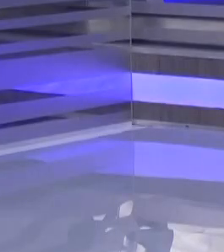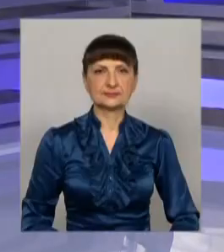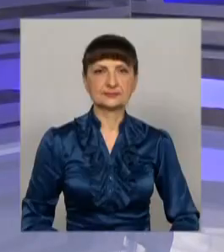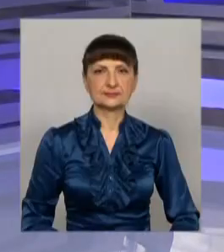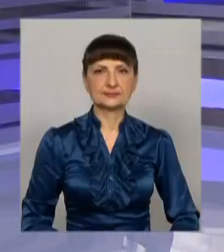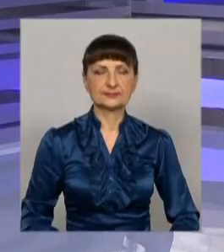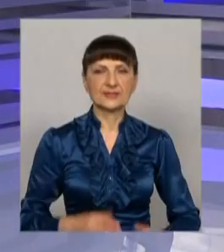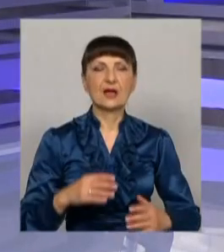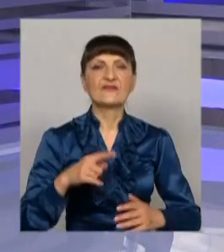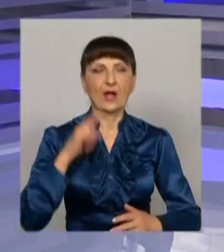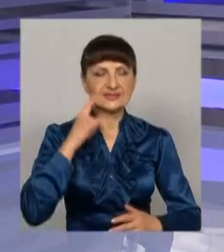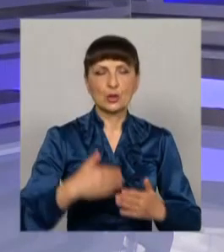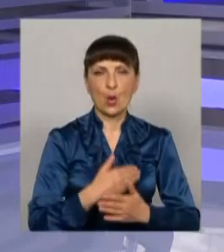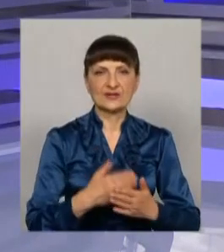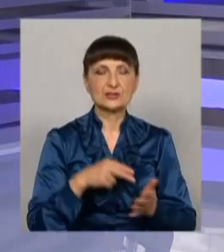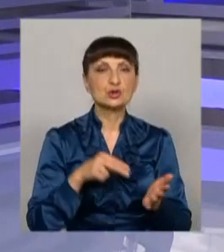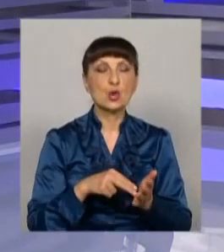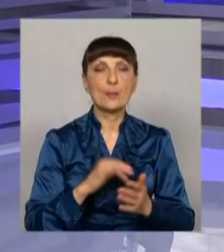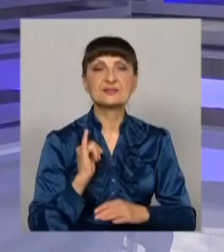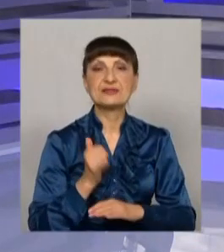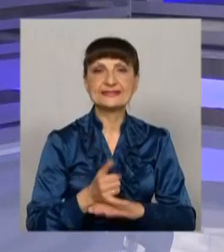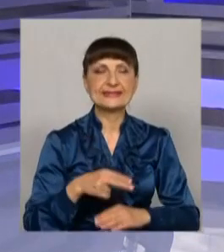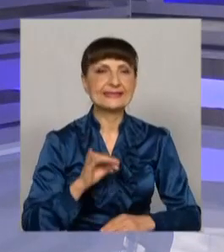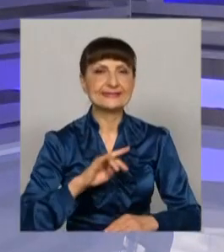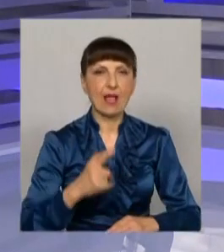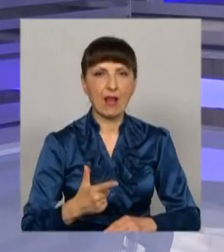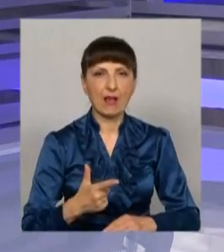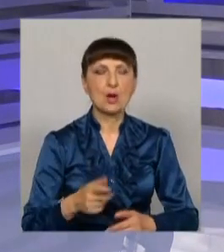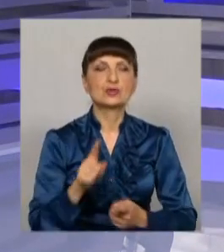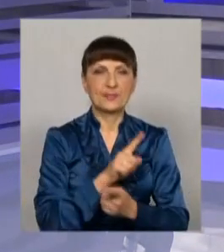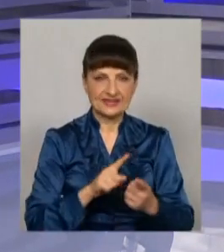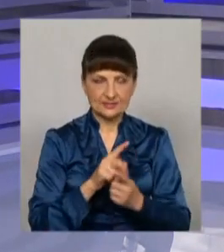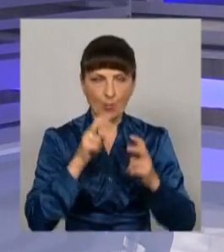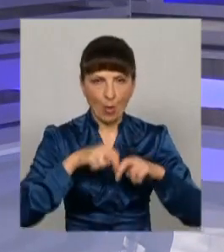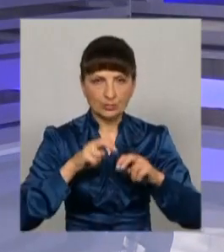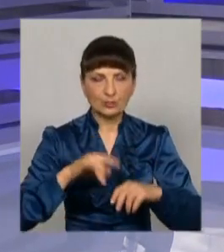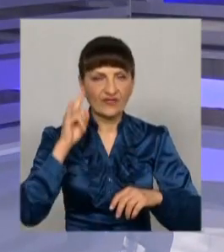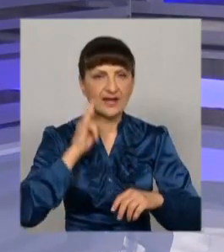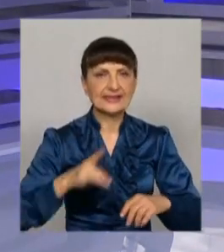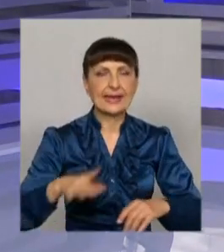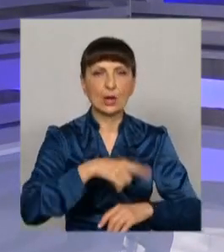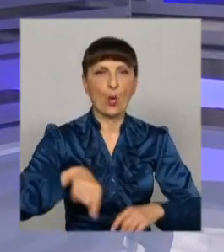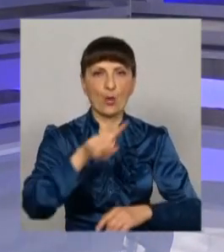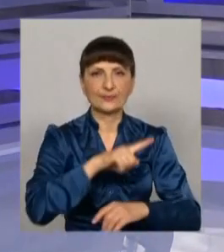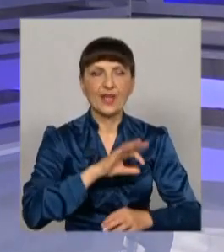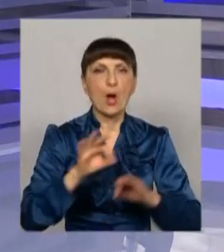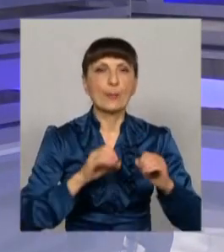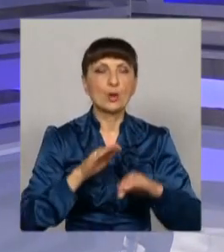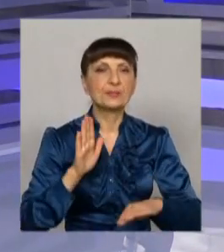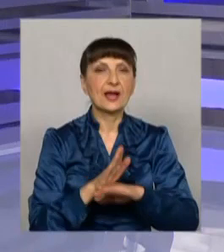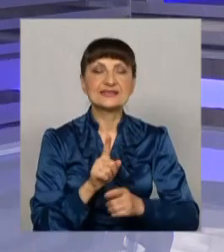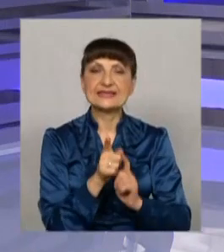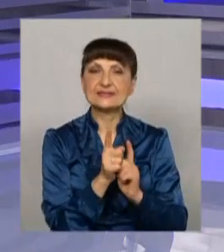И к новостям в нашей стране. Стоимость бензина и дизельного топлива пересмотрят в некоторых казахстанских регионах. Проект приказа об